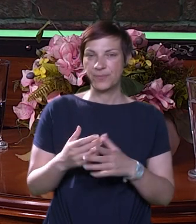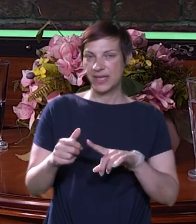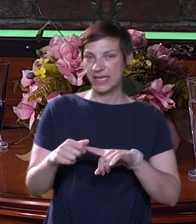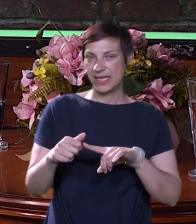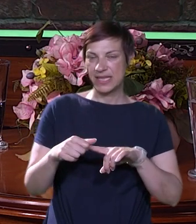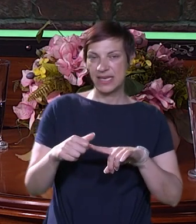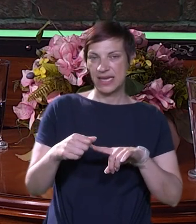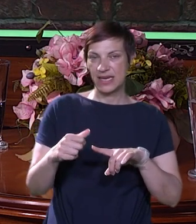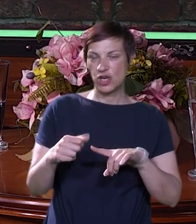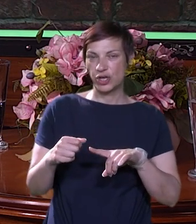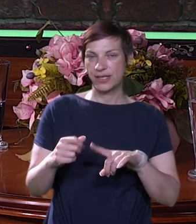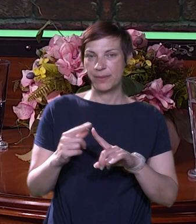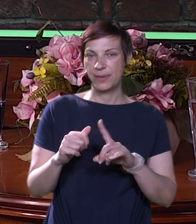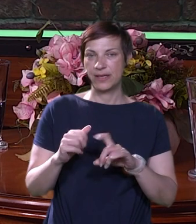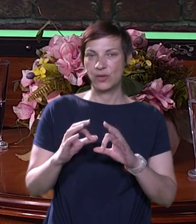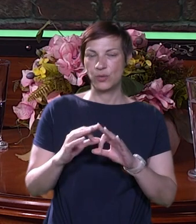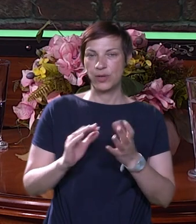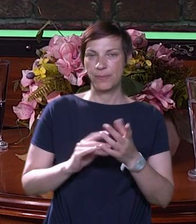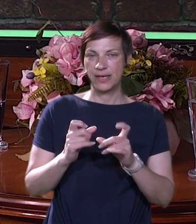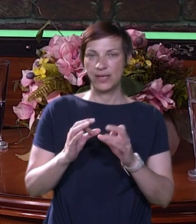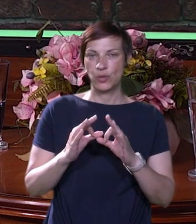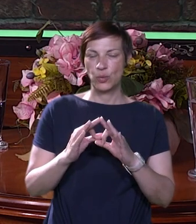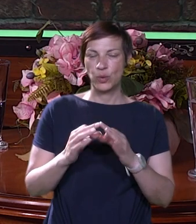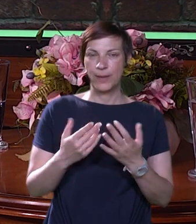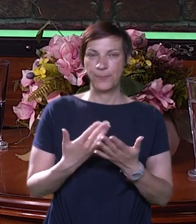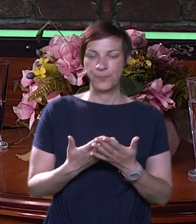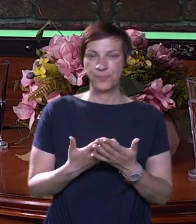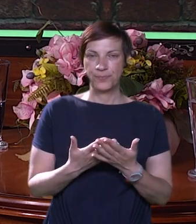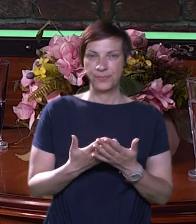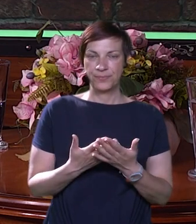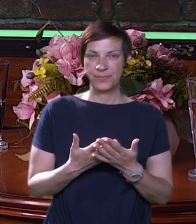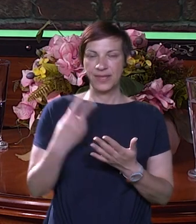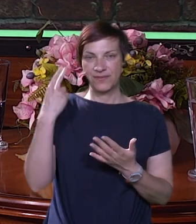kidanja noktiju, pedikura, manikura,